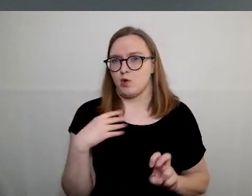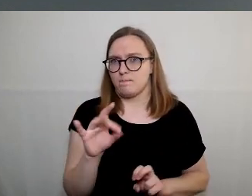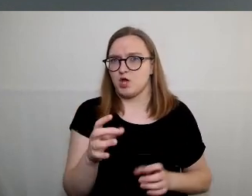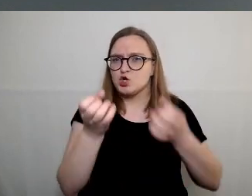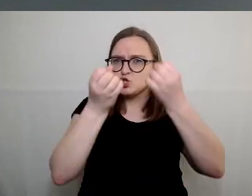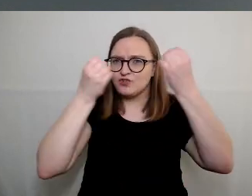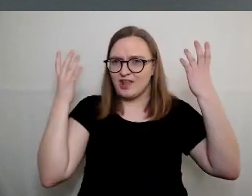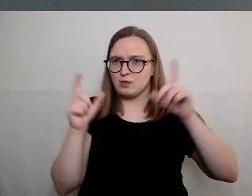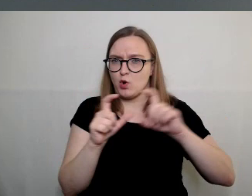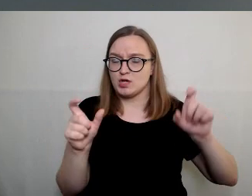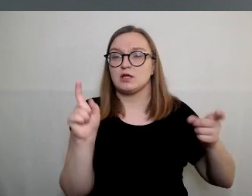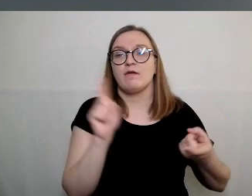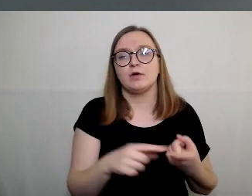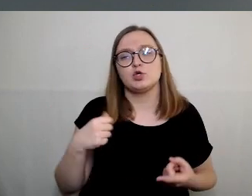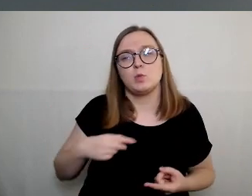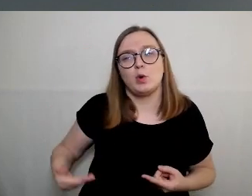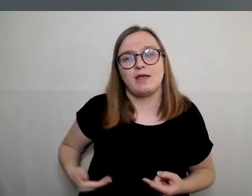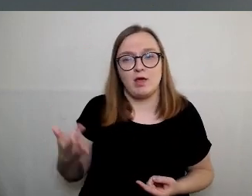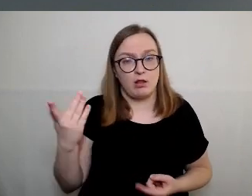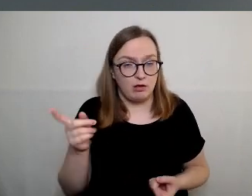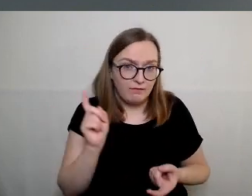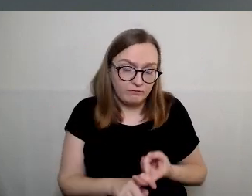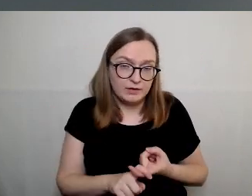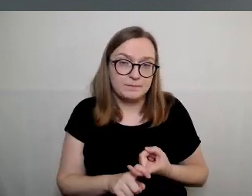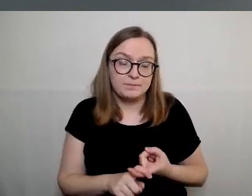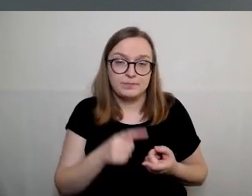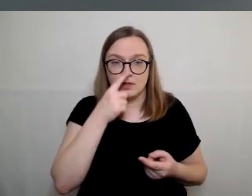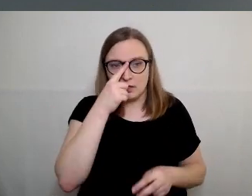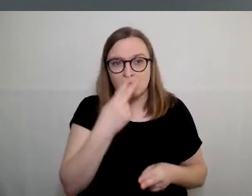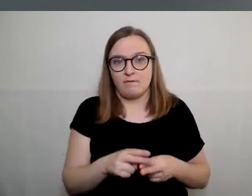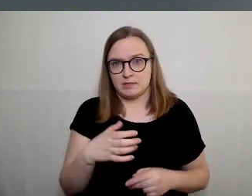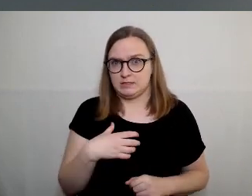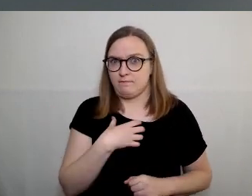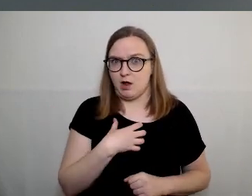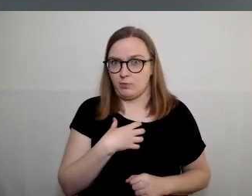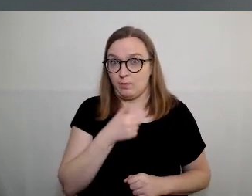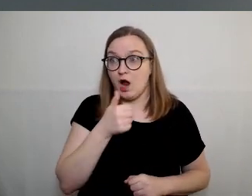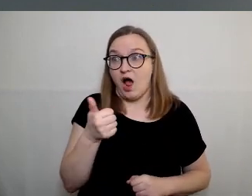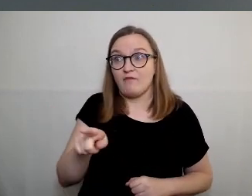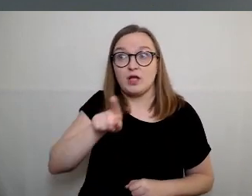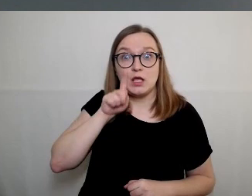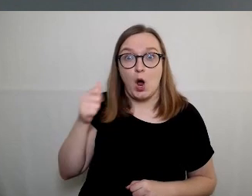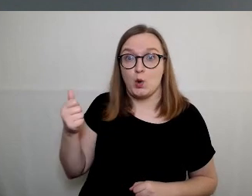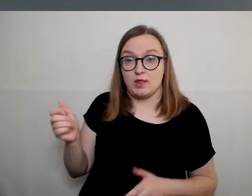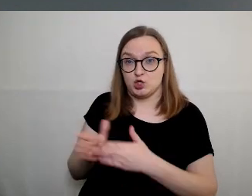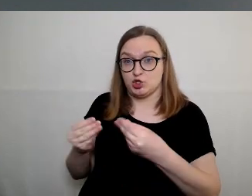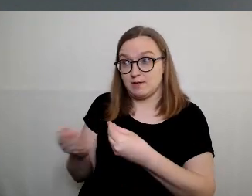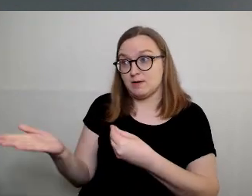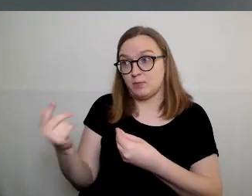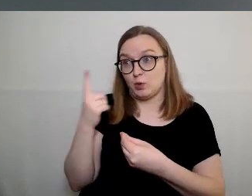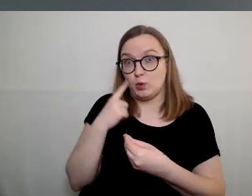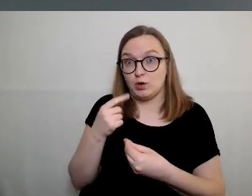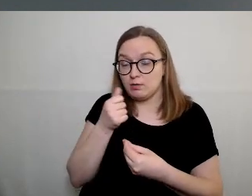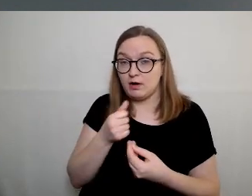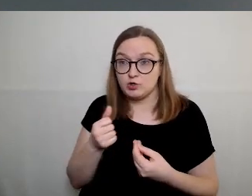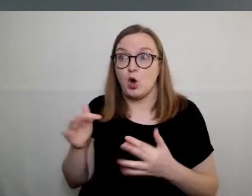taip kaip jie yra įsidėlioja. Tai yra labai svarbu ir pritraukiant jaunas šeimas, jaunos šeimos, tai daugiau GPM mokėtojų